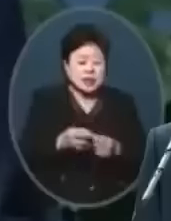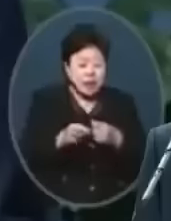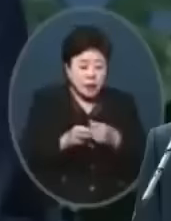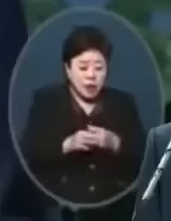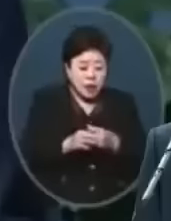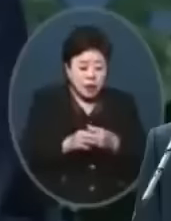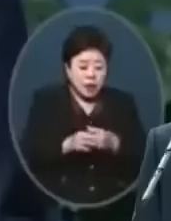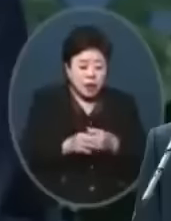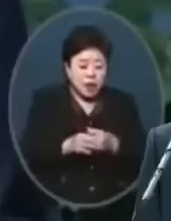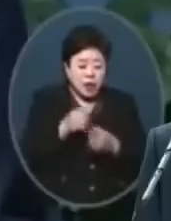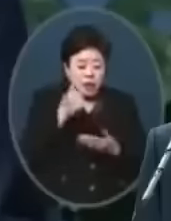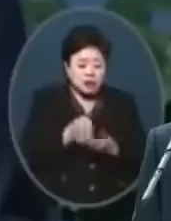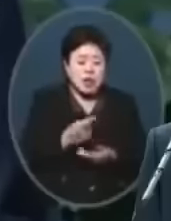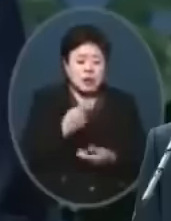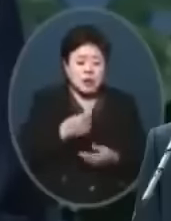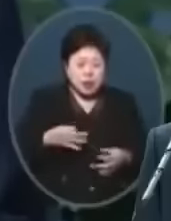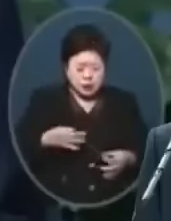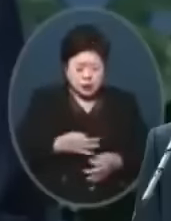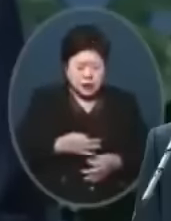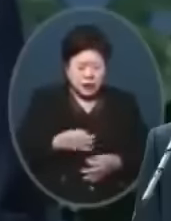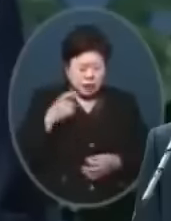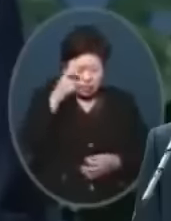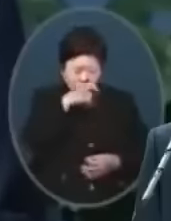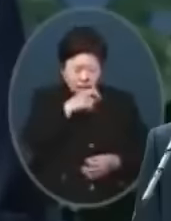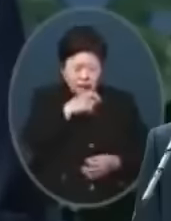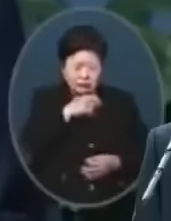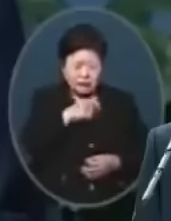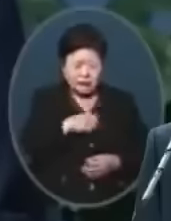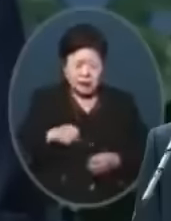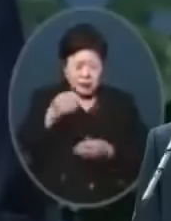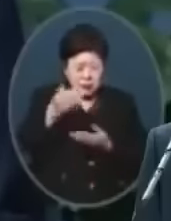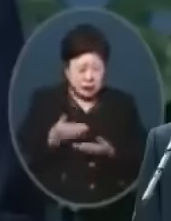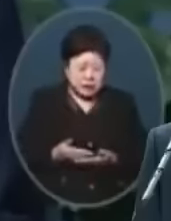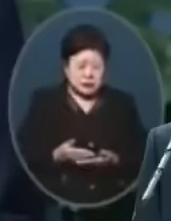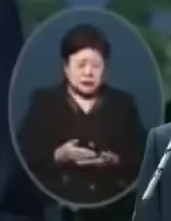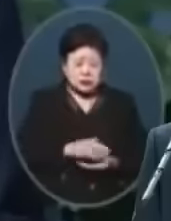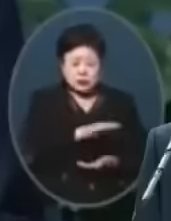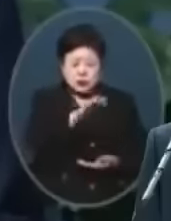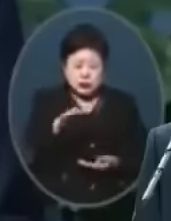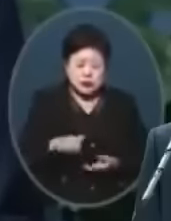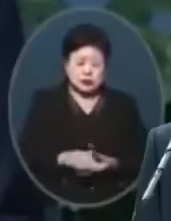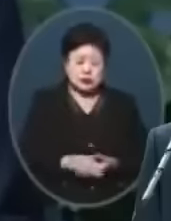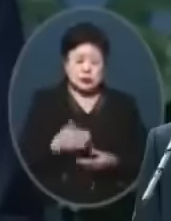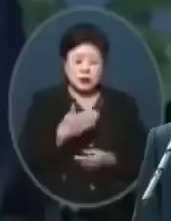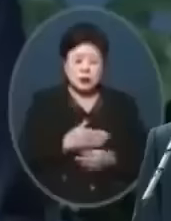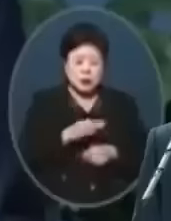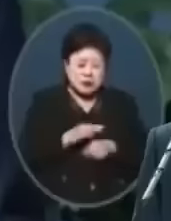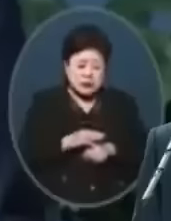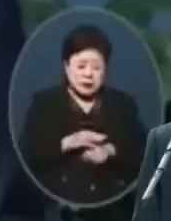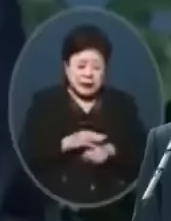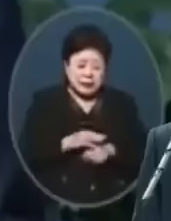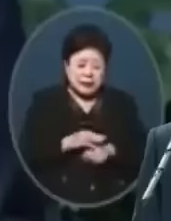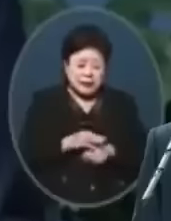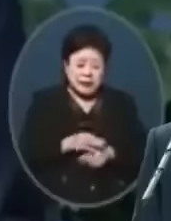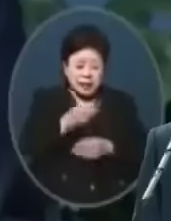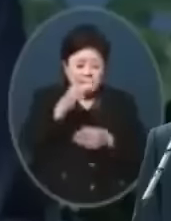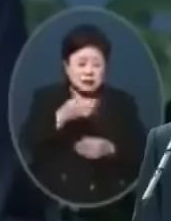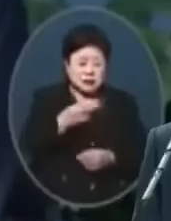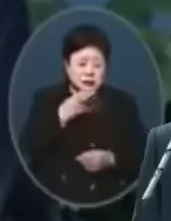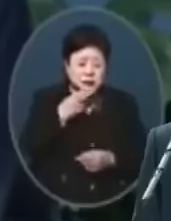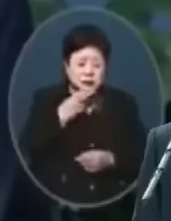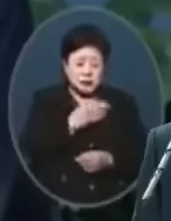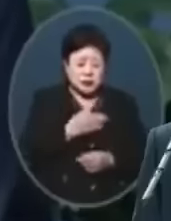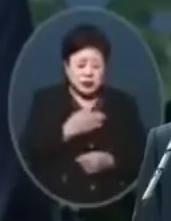이 죄를 짓고 불의하고 추악하고 버림을 받아야 마땅할 이 몸이지만은 가치 없는